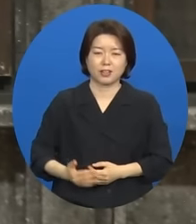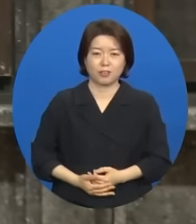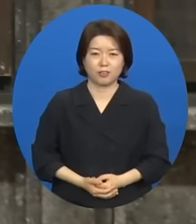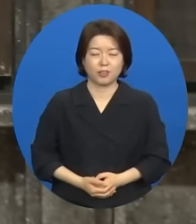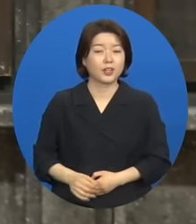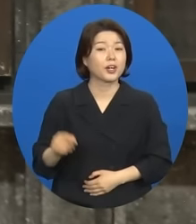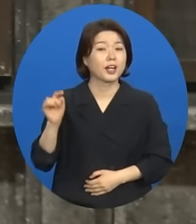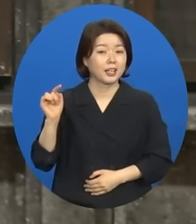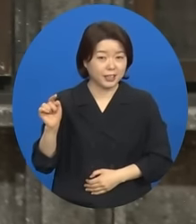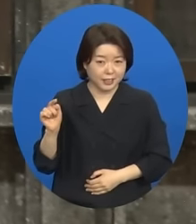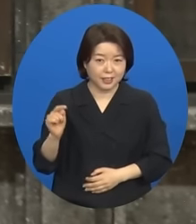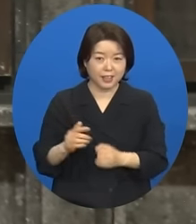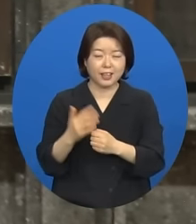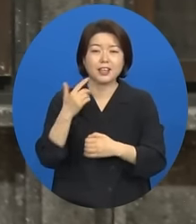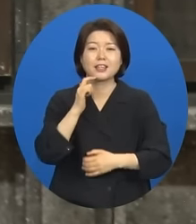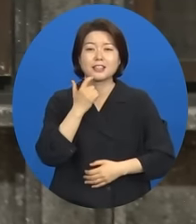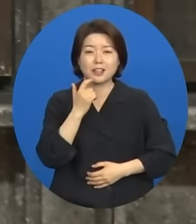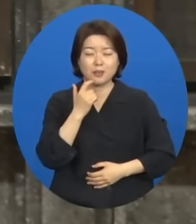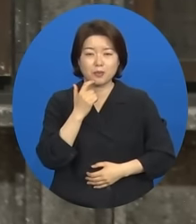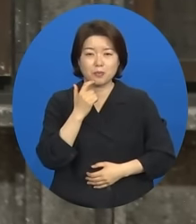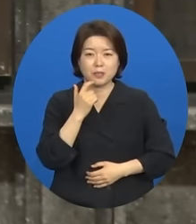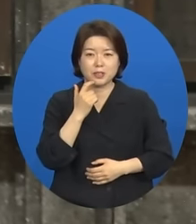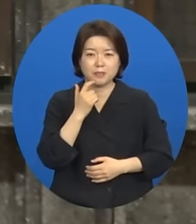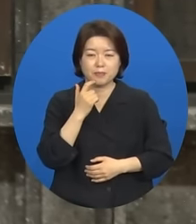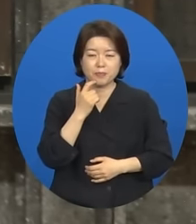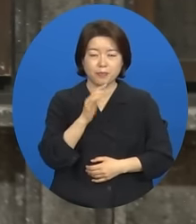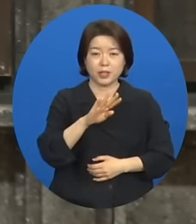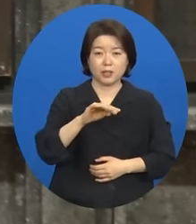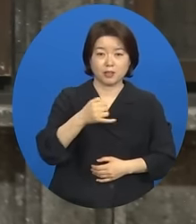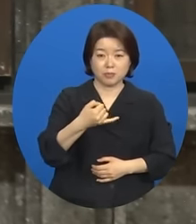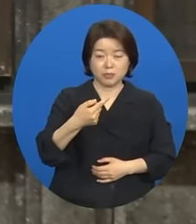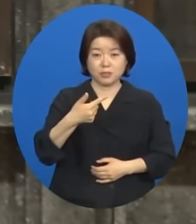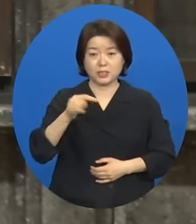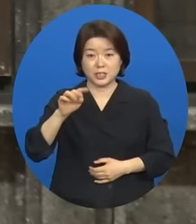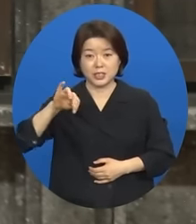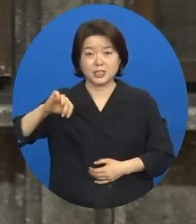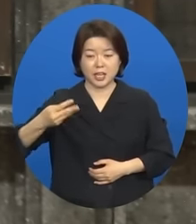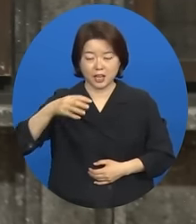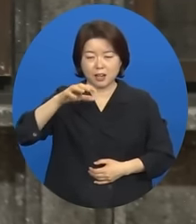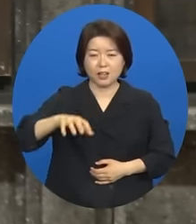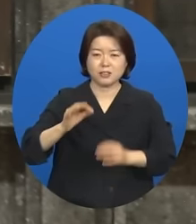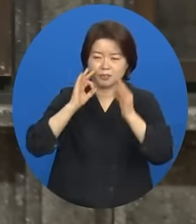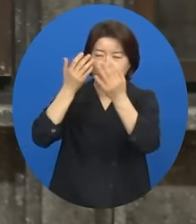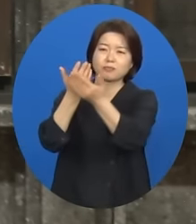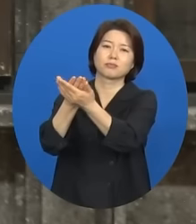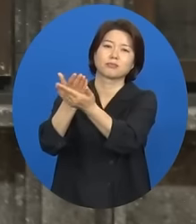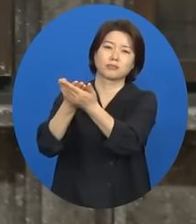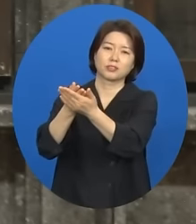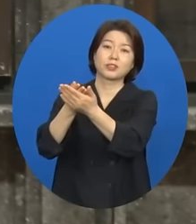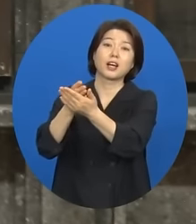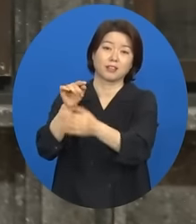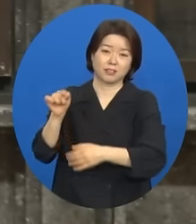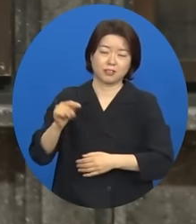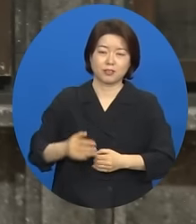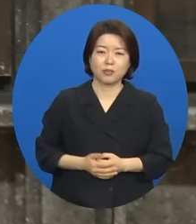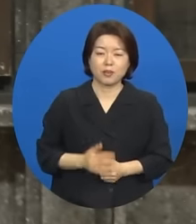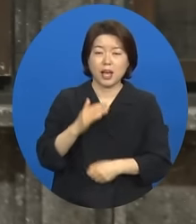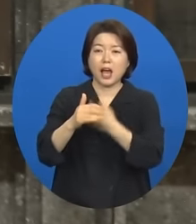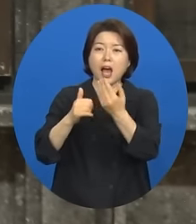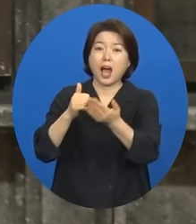그것이 야곱이 브니엘에서 구한 거예요. 하나님께 지는